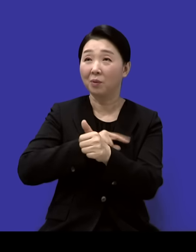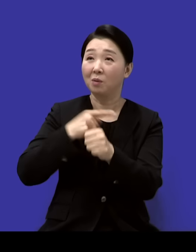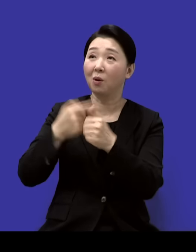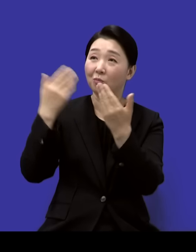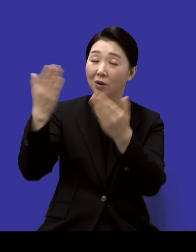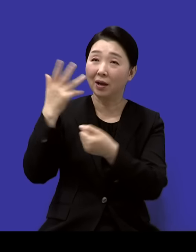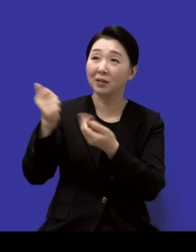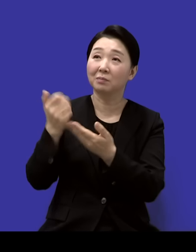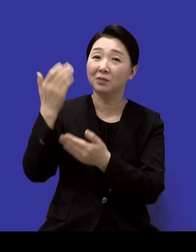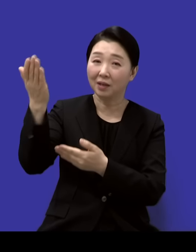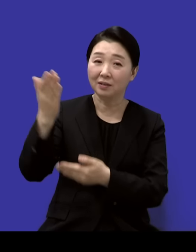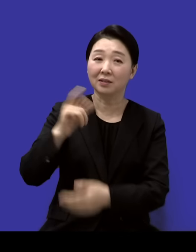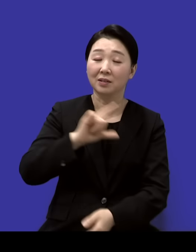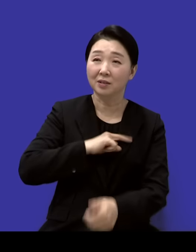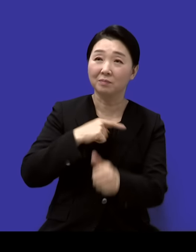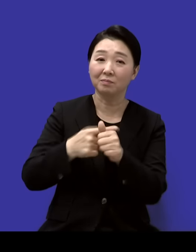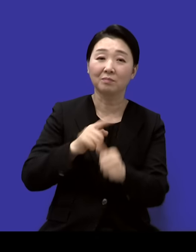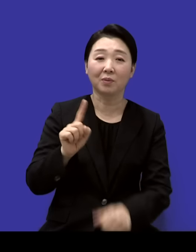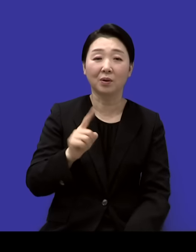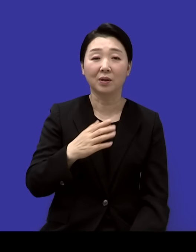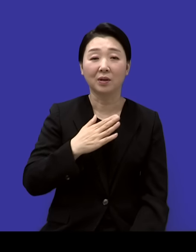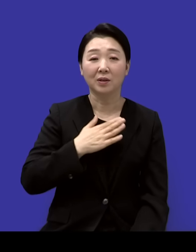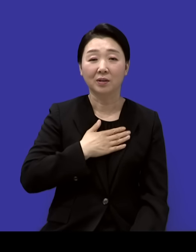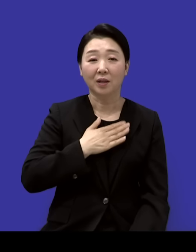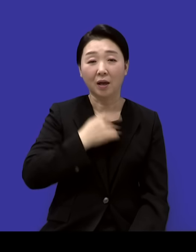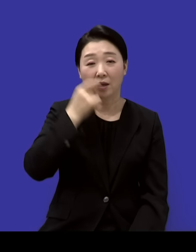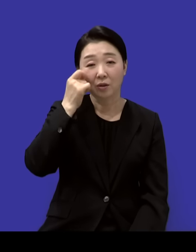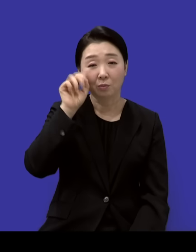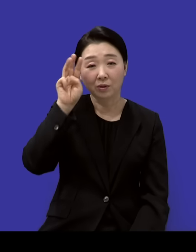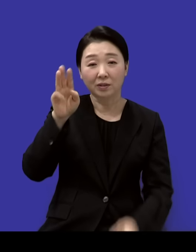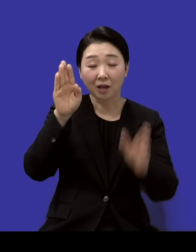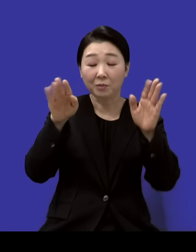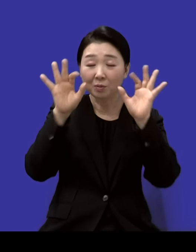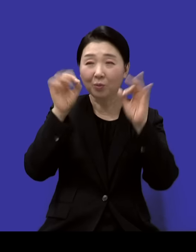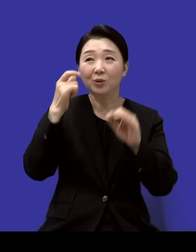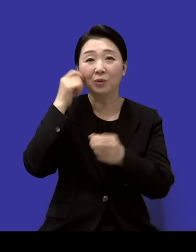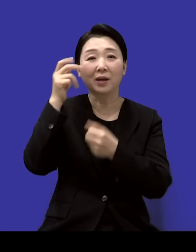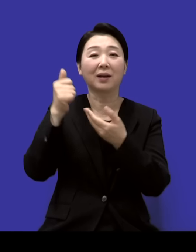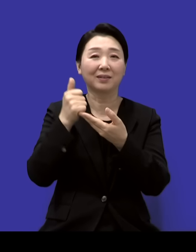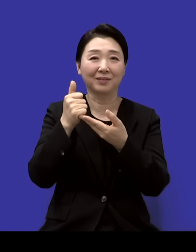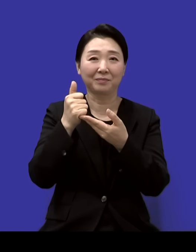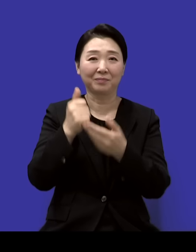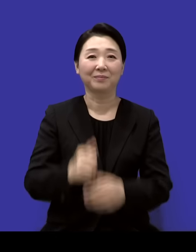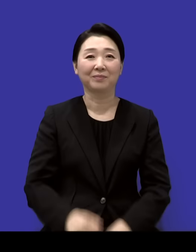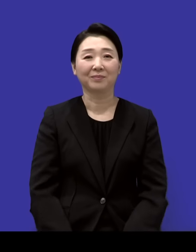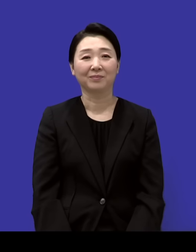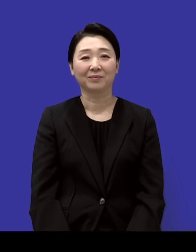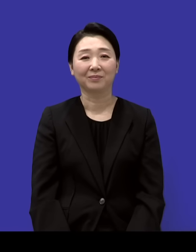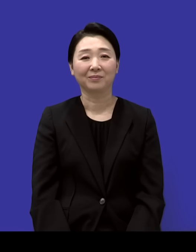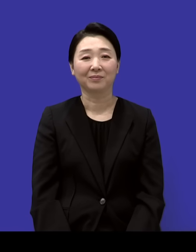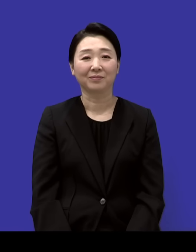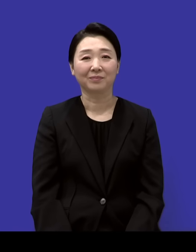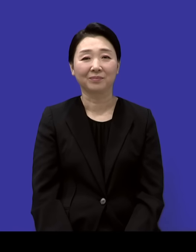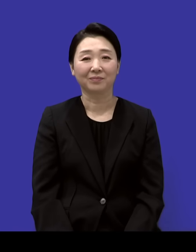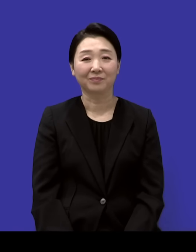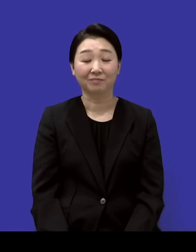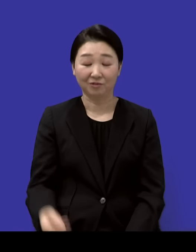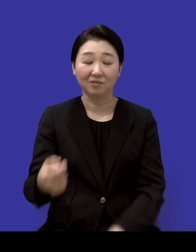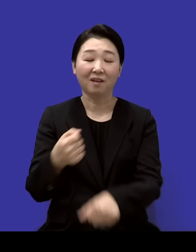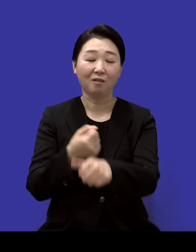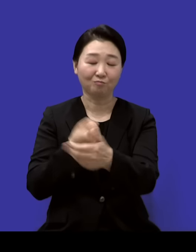하나님 이제부터 당신 닉네임은 나의 눈물을 3일을 못 보시는 하나님. 그렇게 하시죠. 그렇게 하시죠.